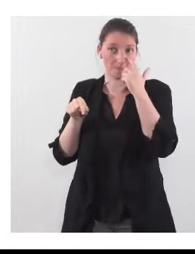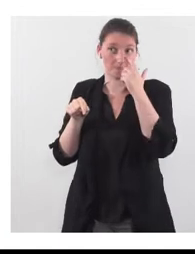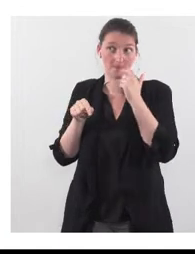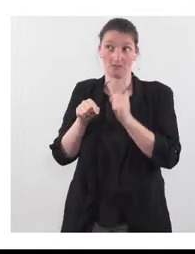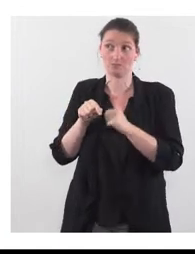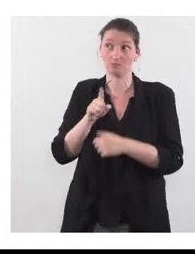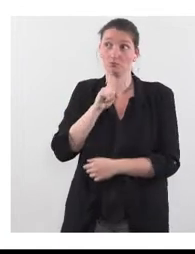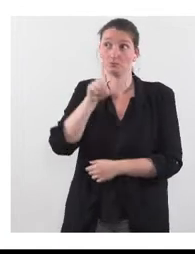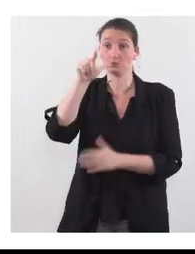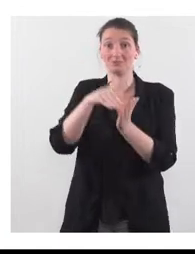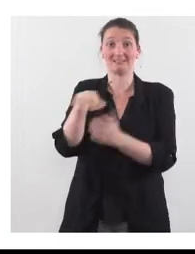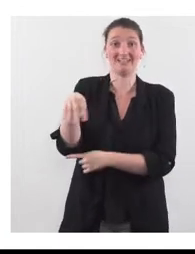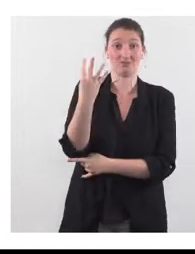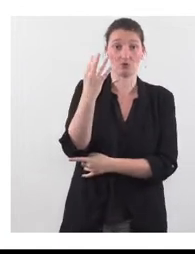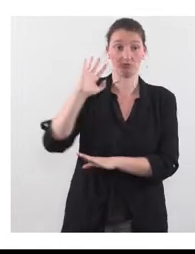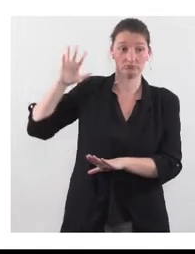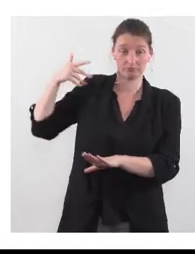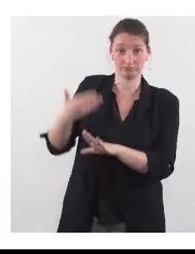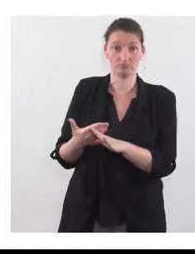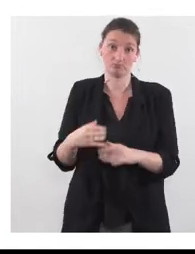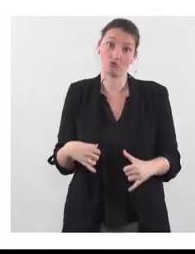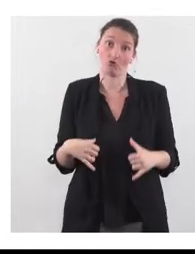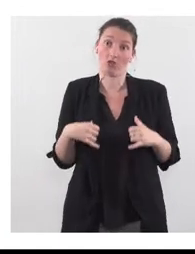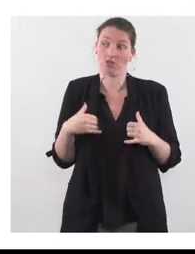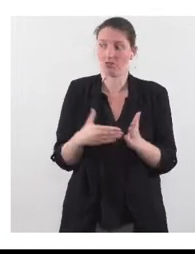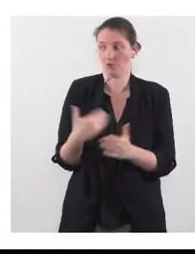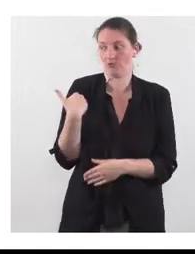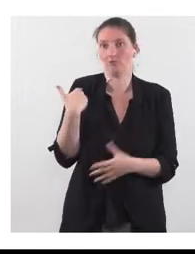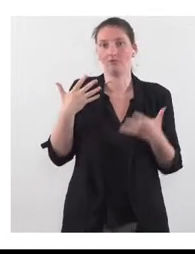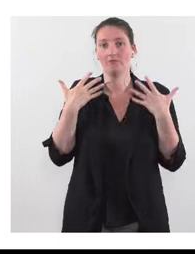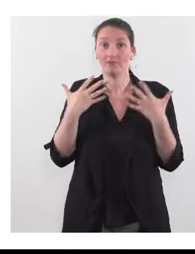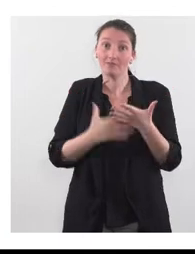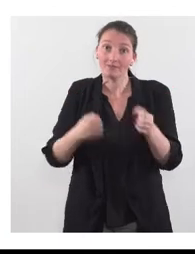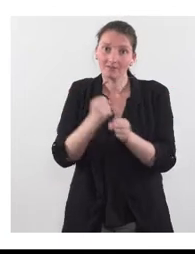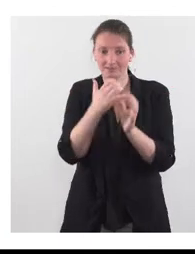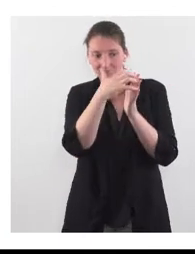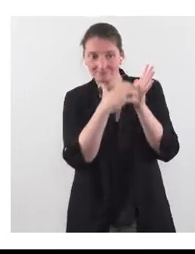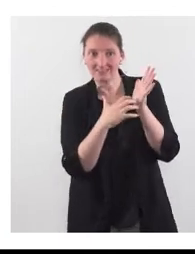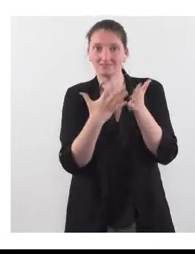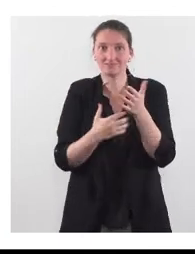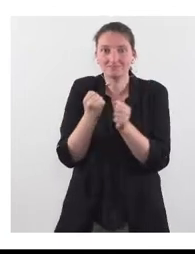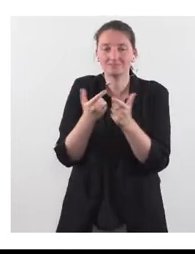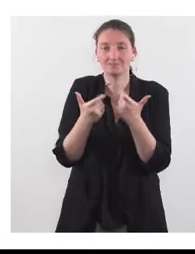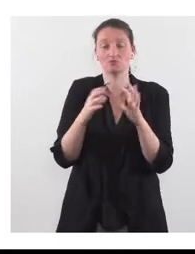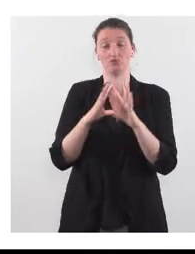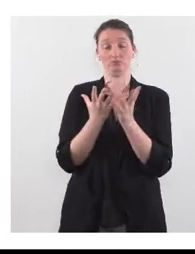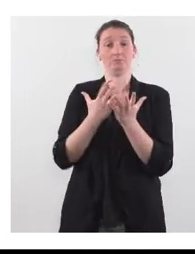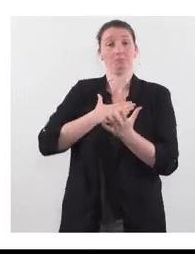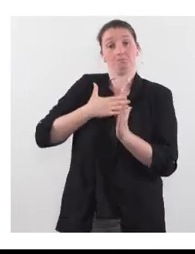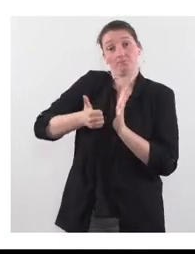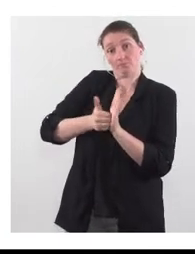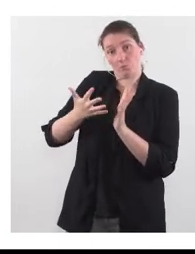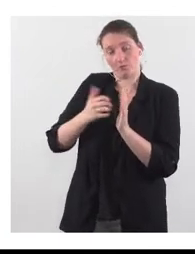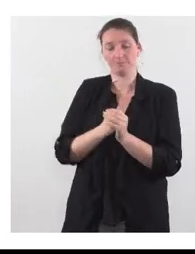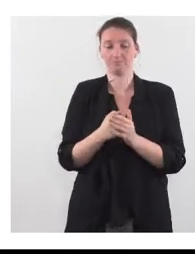en 2014. Nous sommes encore assez jeunes. Nos statuts datent de 2014. Nos fonctions sont la protection,